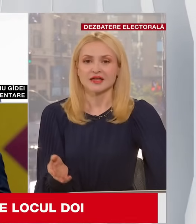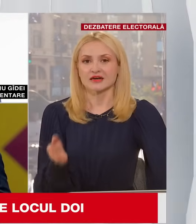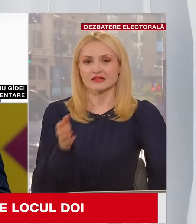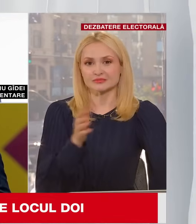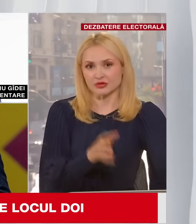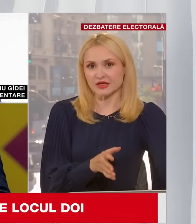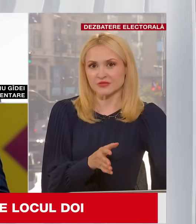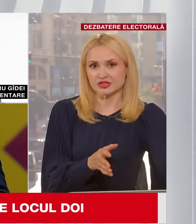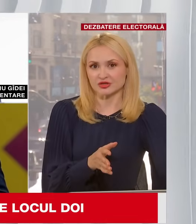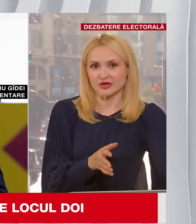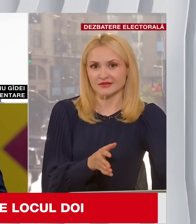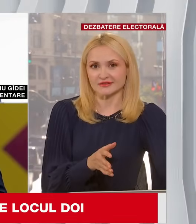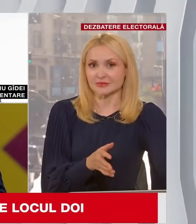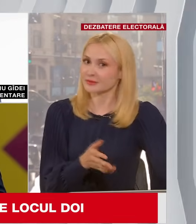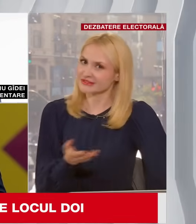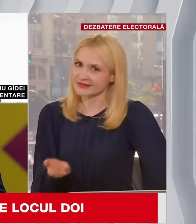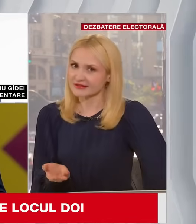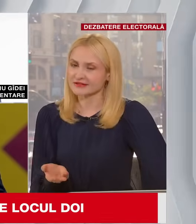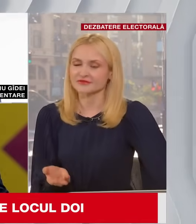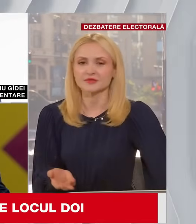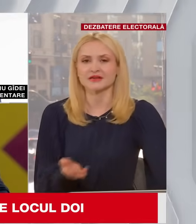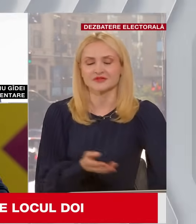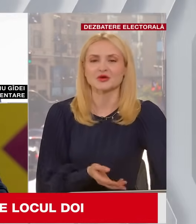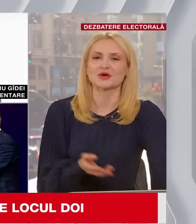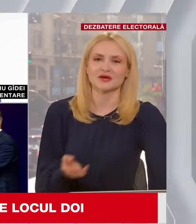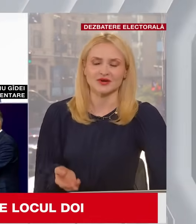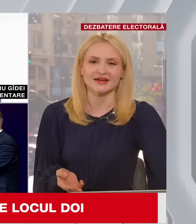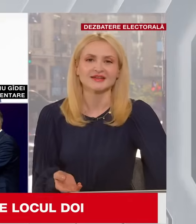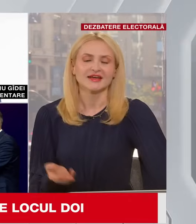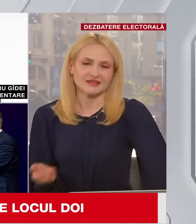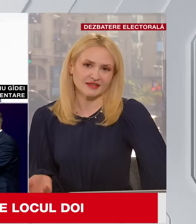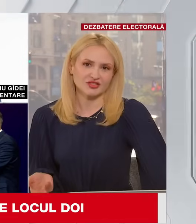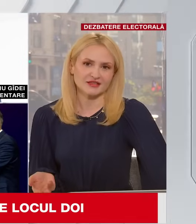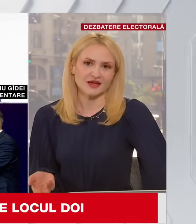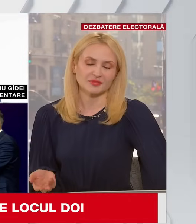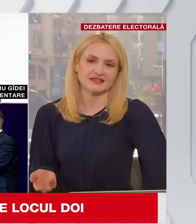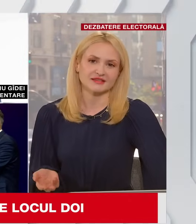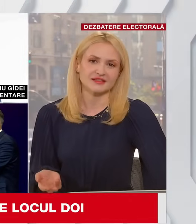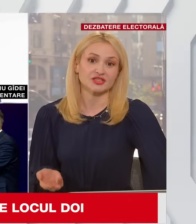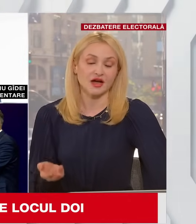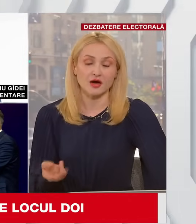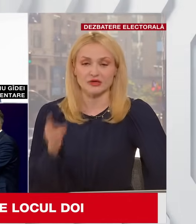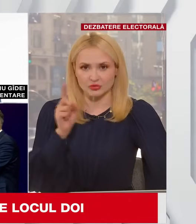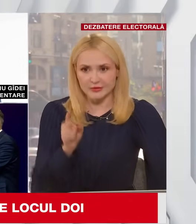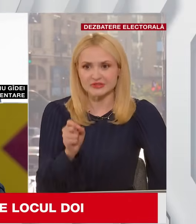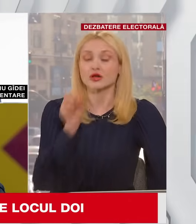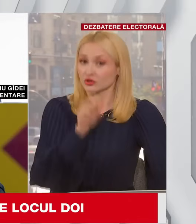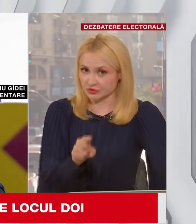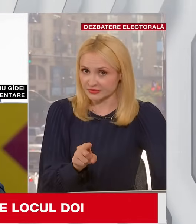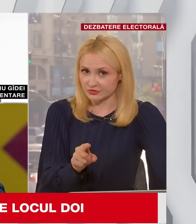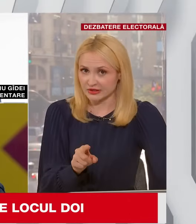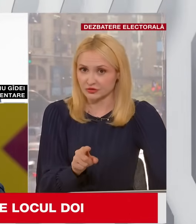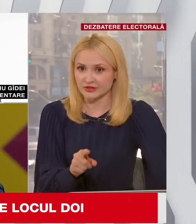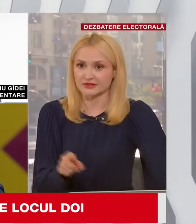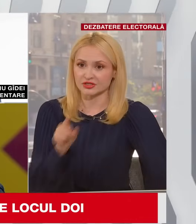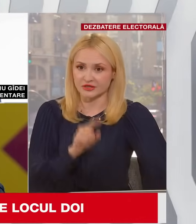PNL, spune Mircea Joană despre PSD, că de fapt ar fi o colaborare între cei de la PSD, doamna, și AUR. Dragă. Numai puțin,